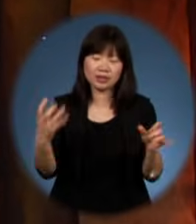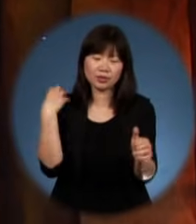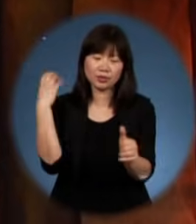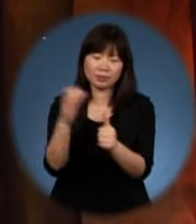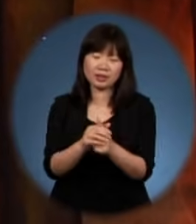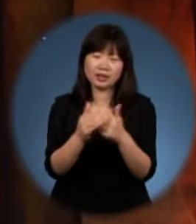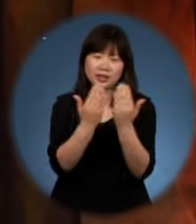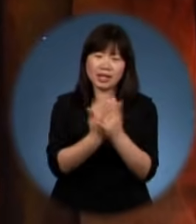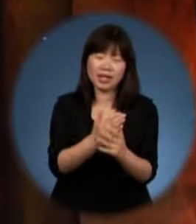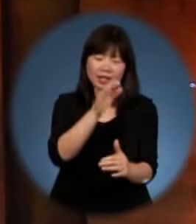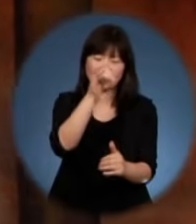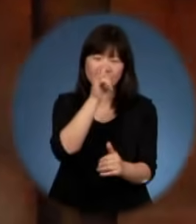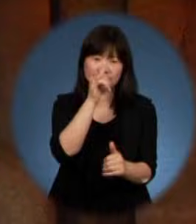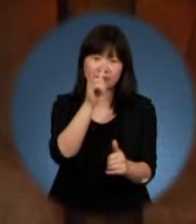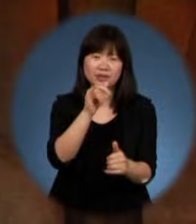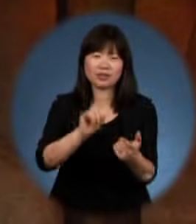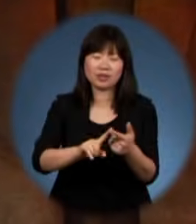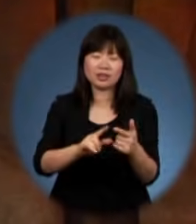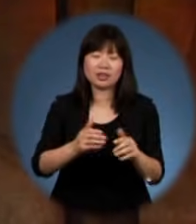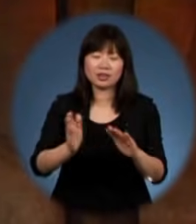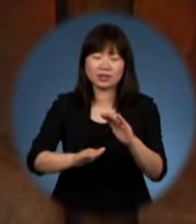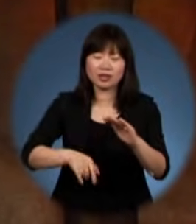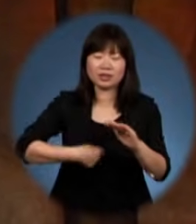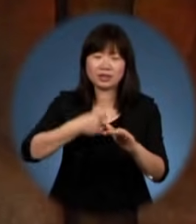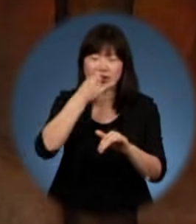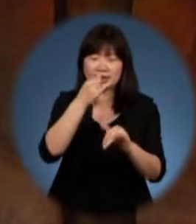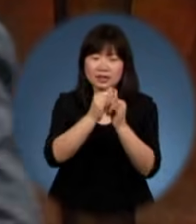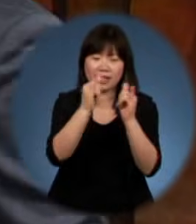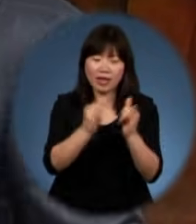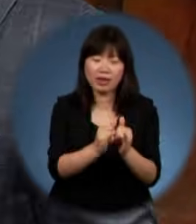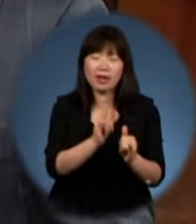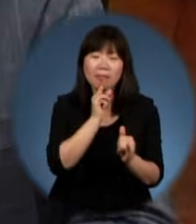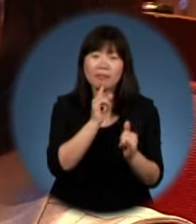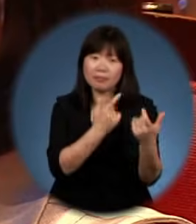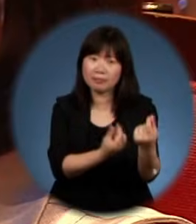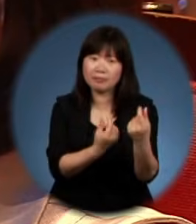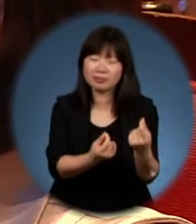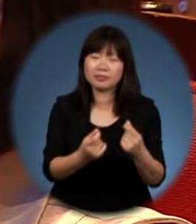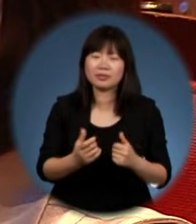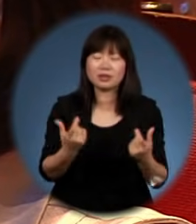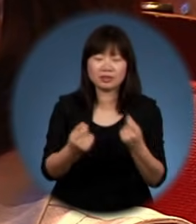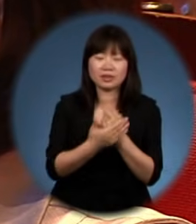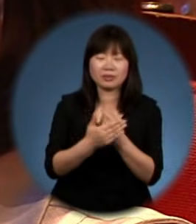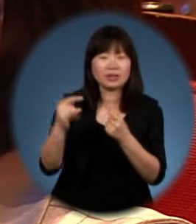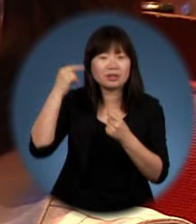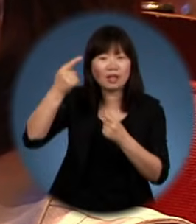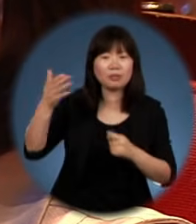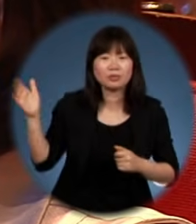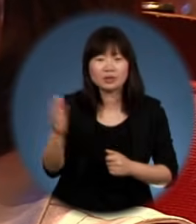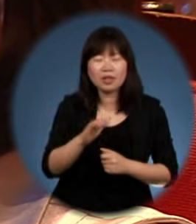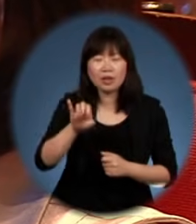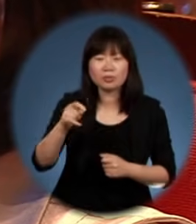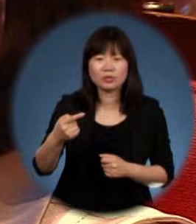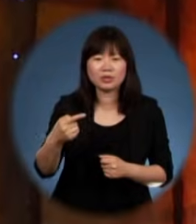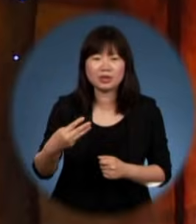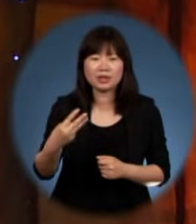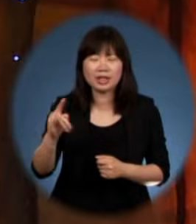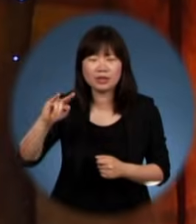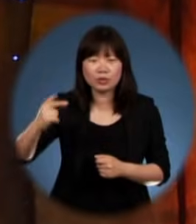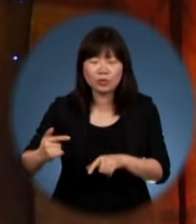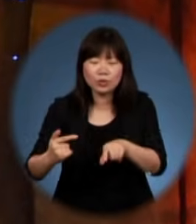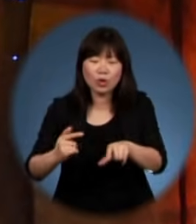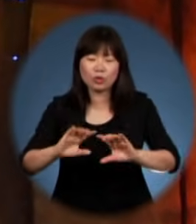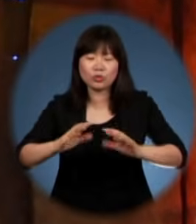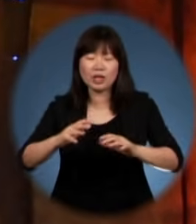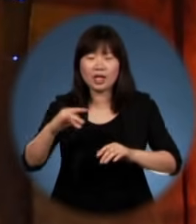다한 것이 정의로운 사회 였다는 것이죠 이상적인 사회에 따른 것입니다 그래서 그 다음부터 플라톤은 여 이 국가로